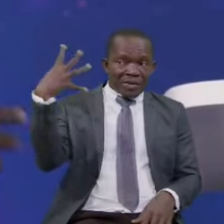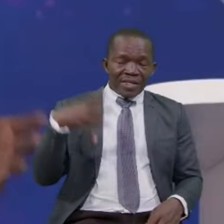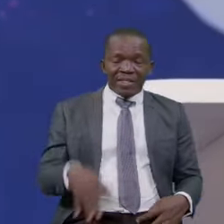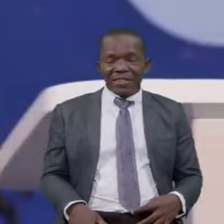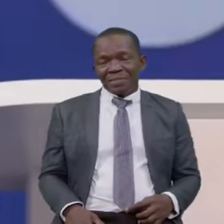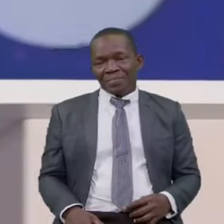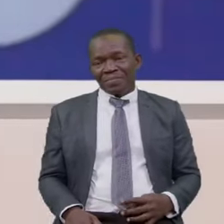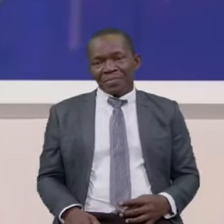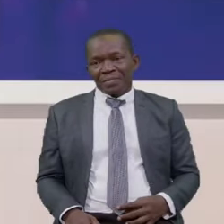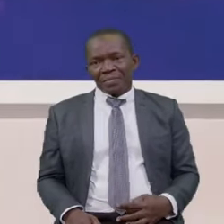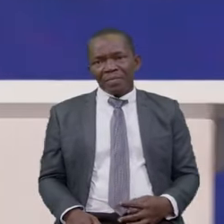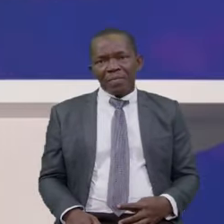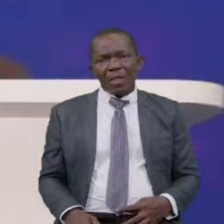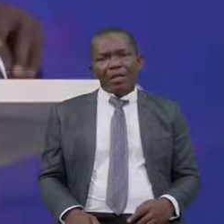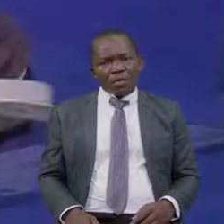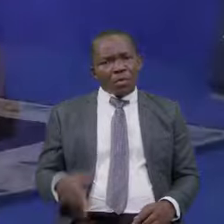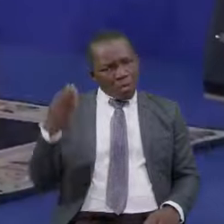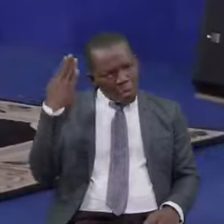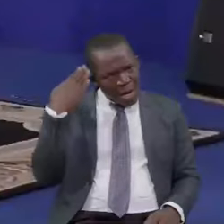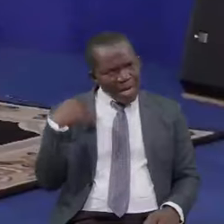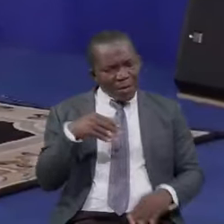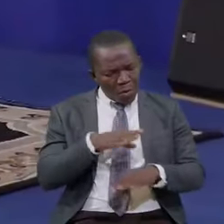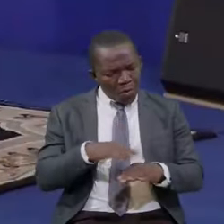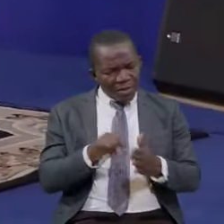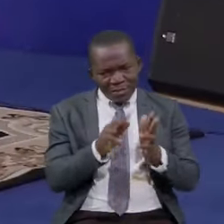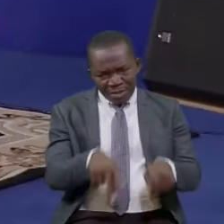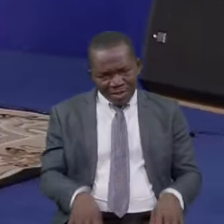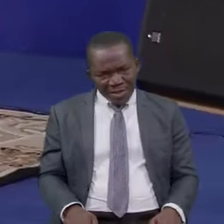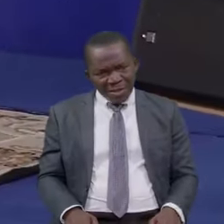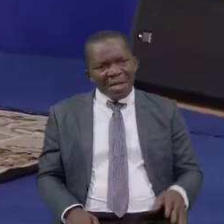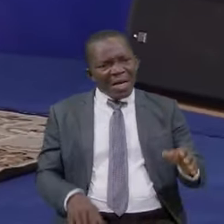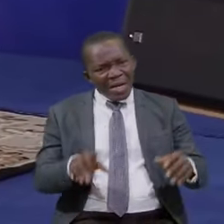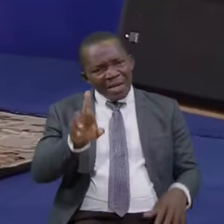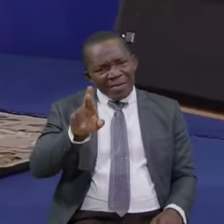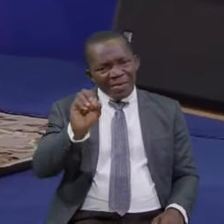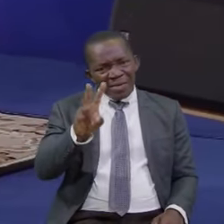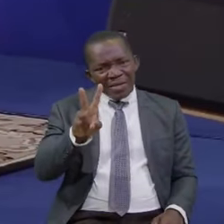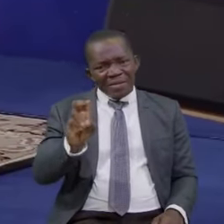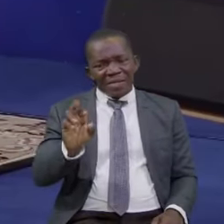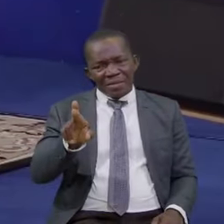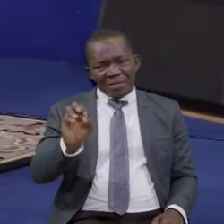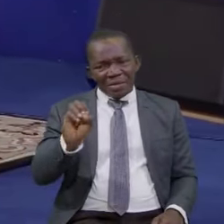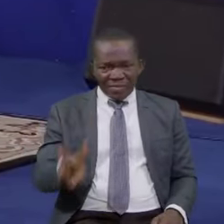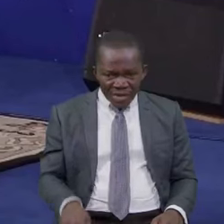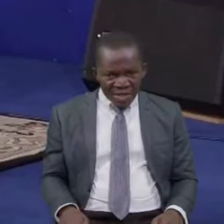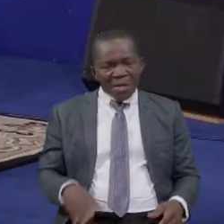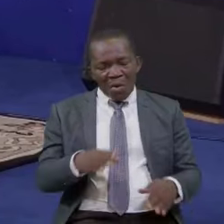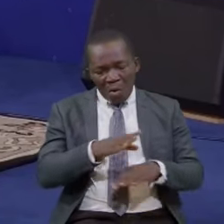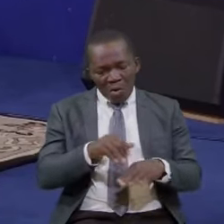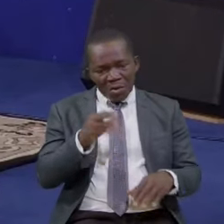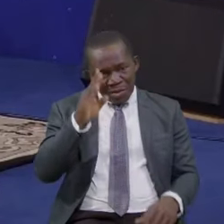grâce vous savez ils utilisent encore tous ces titres là et il on dit Oh frères on dit encore